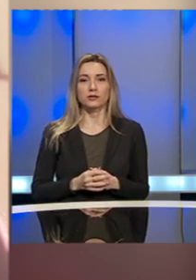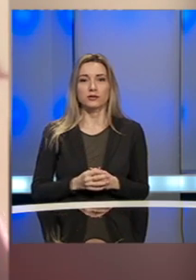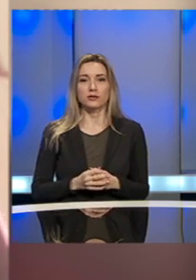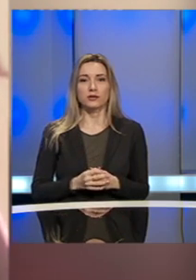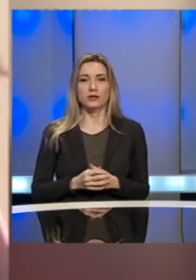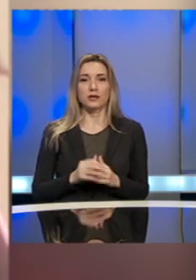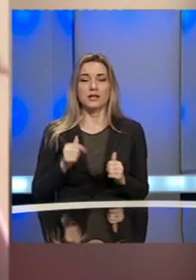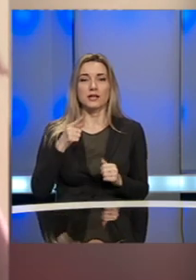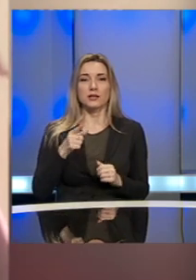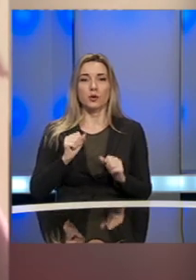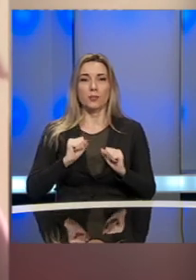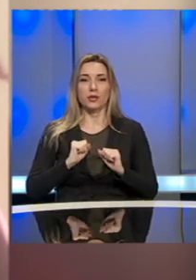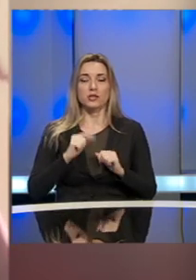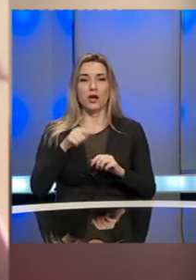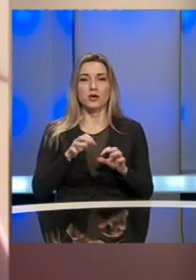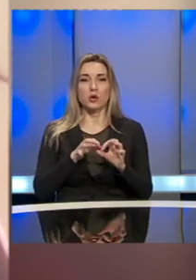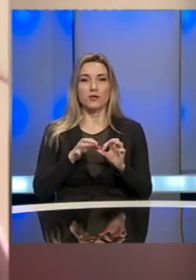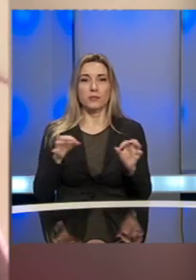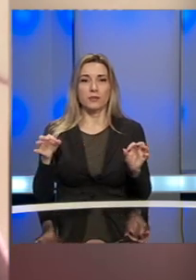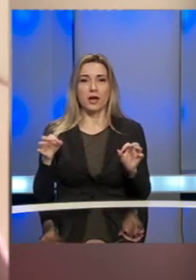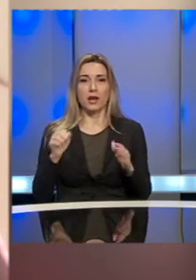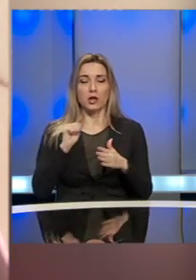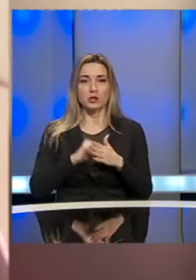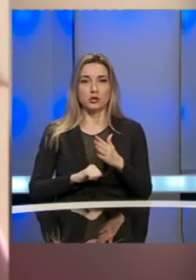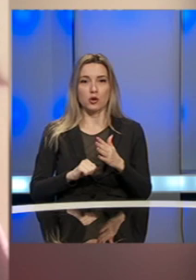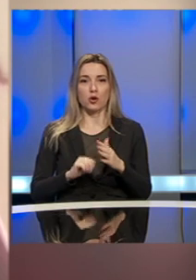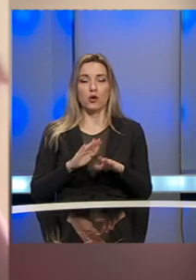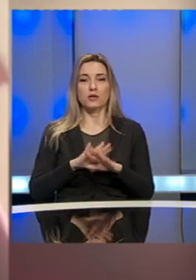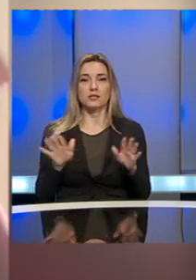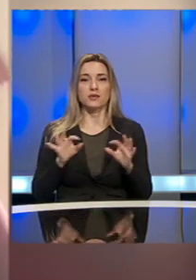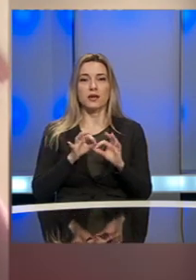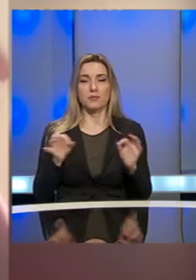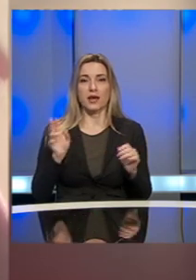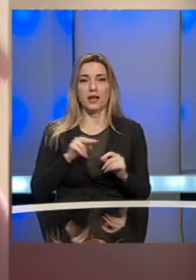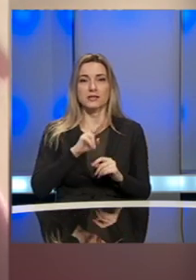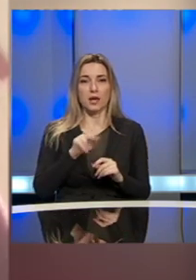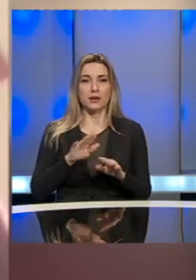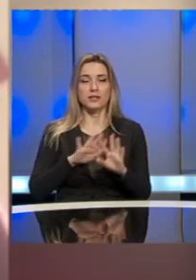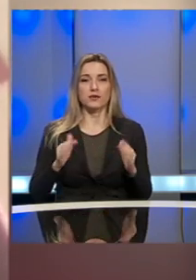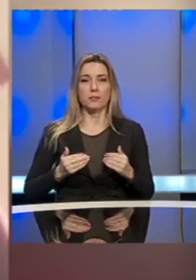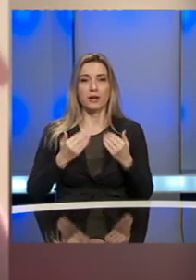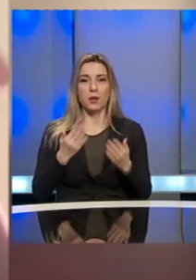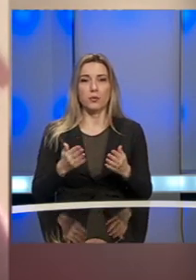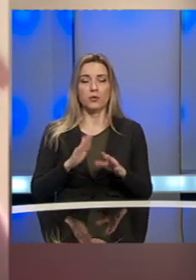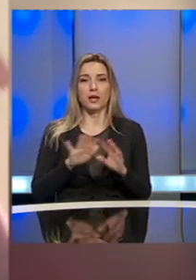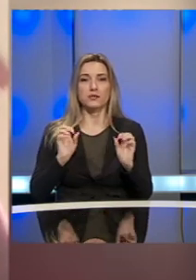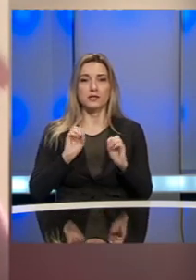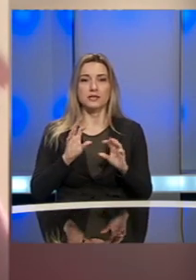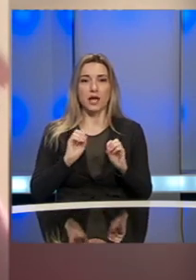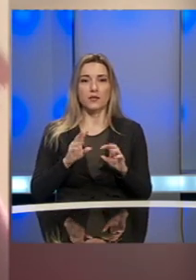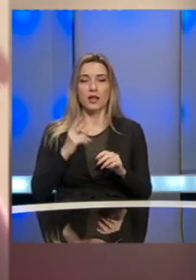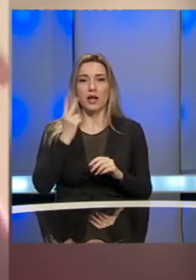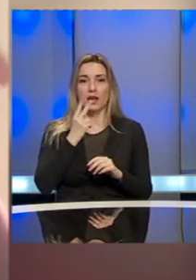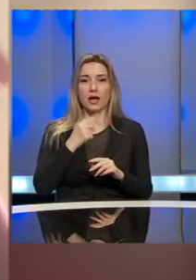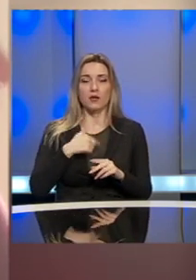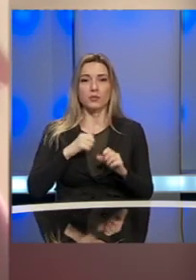Čekaj, jel se ti to pridržavaš ovih mjera? Strogo. Svih mjera zabrani, svih preporuka, svih savjeta. Naravno